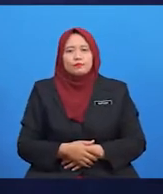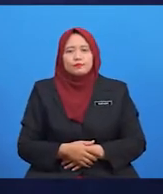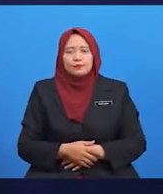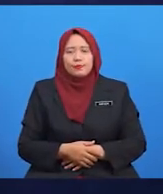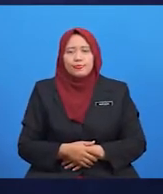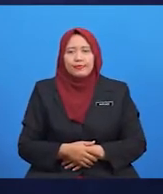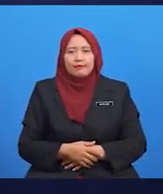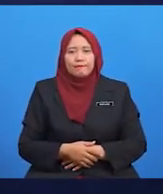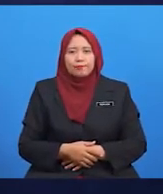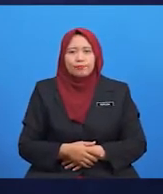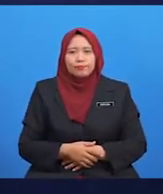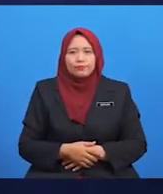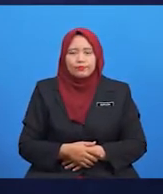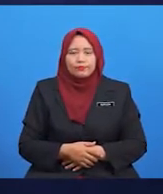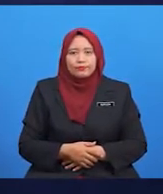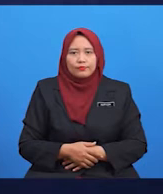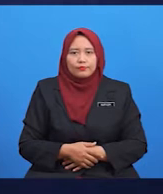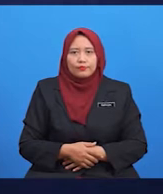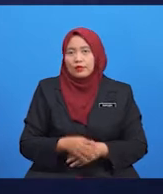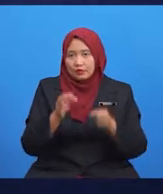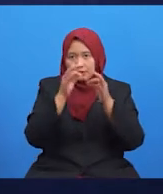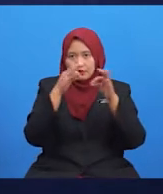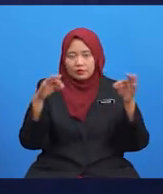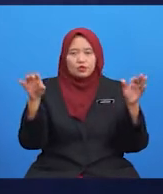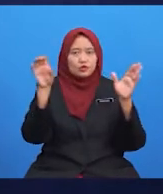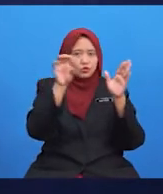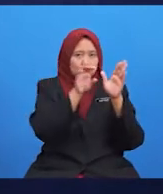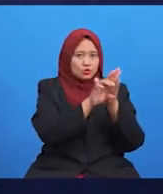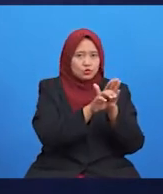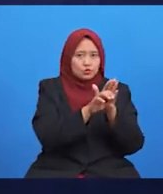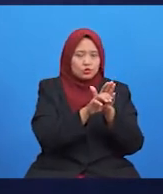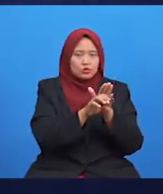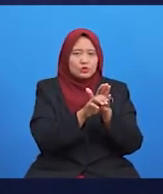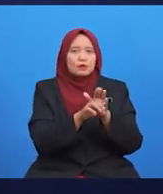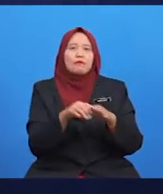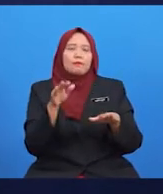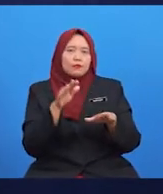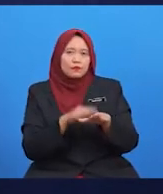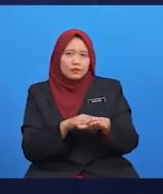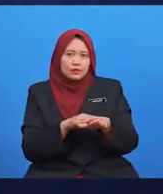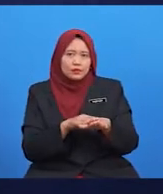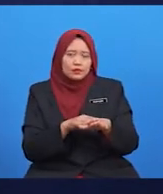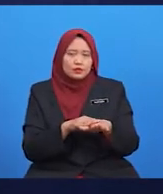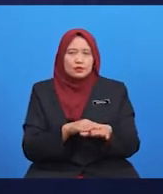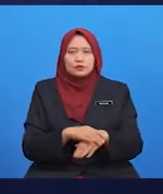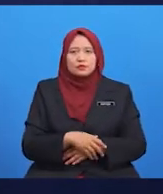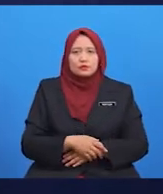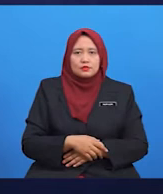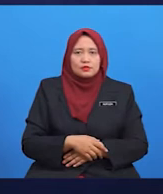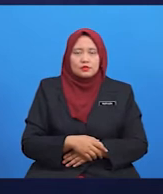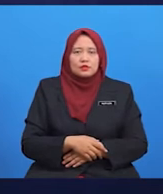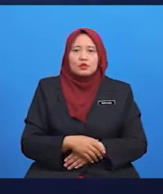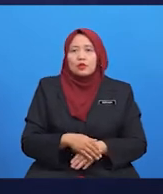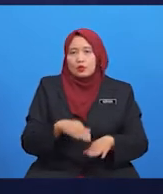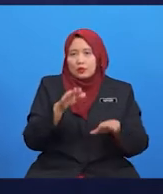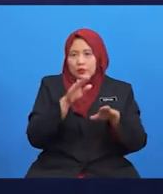Seterusnya, ayat contoh. Ayat contoh dapat dilihat pada bait-bait berikut. Pada